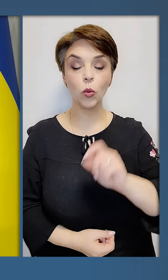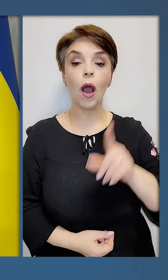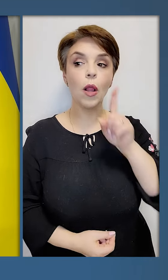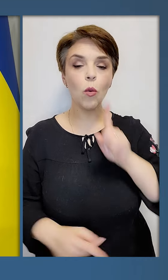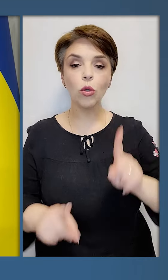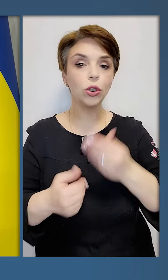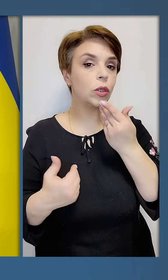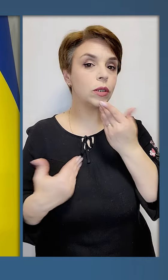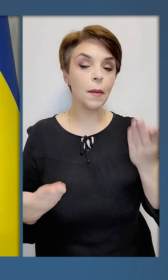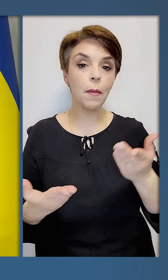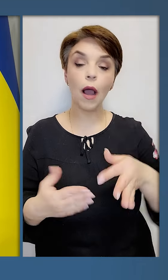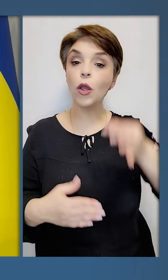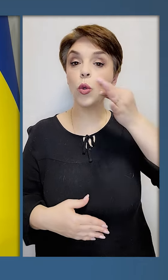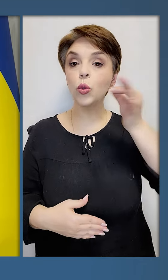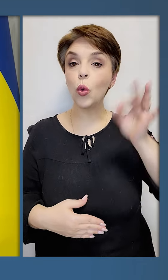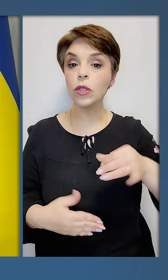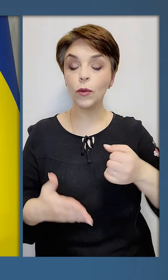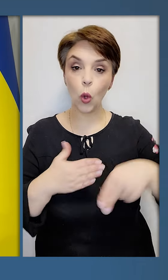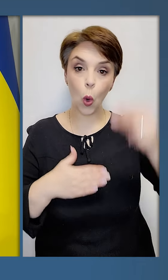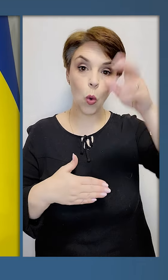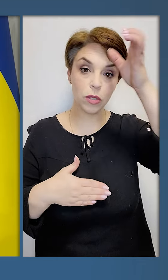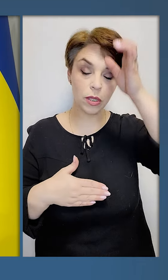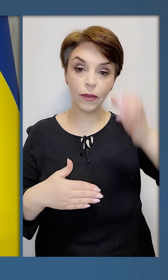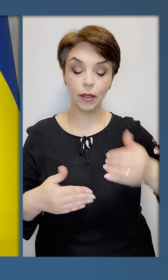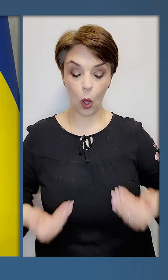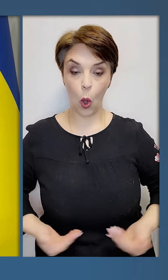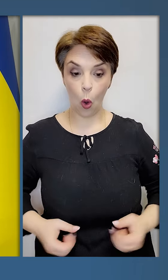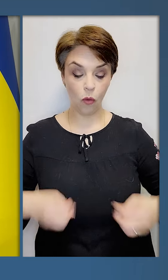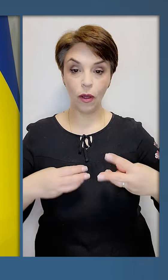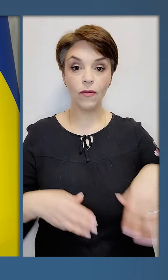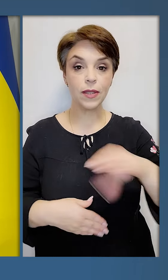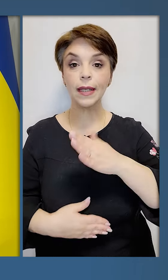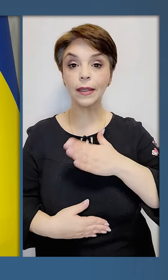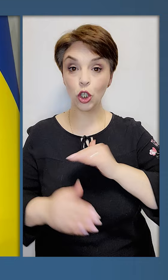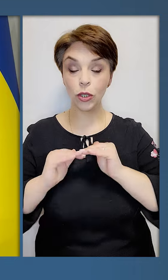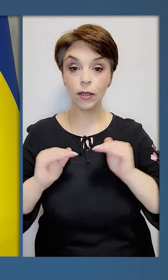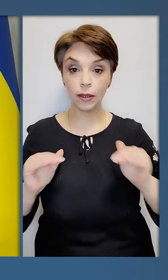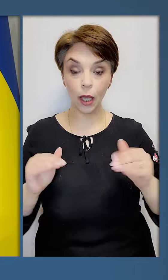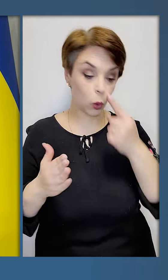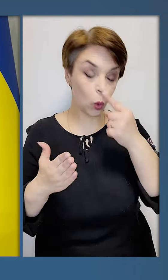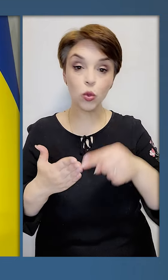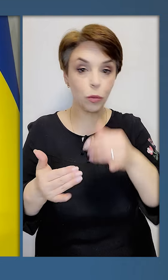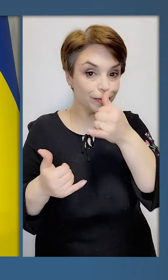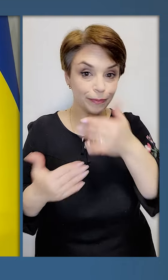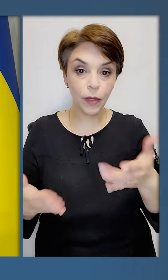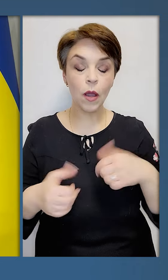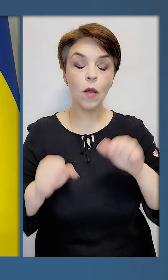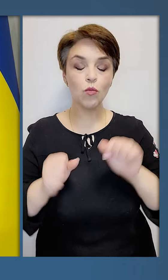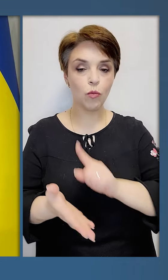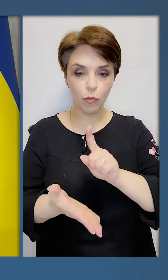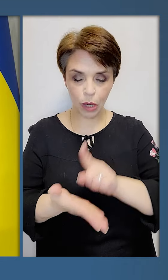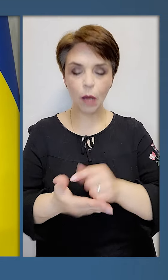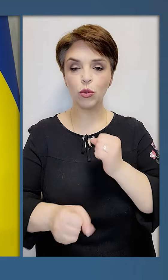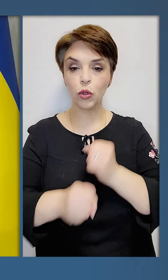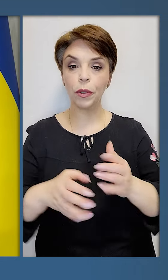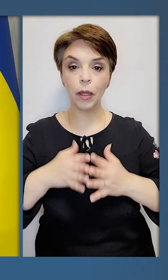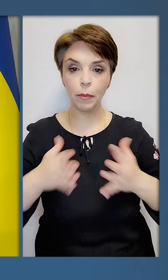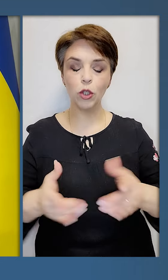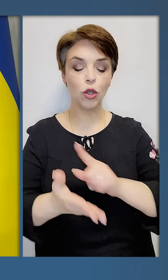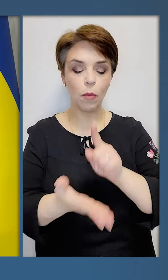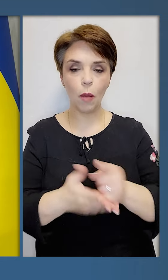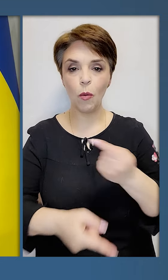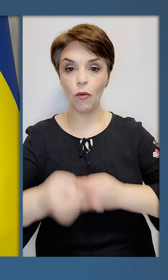поки що не маю досвіду до освіти офлайн у всіх наших дітей. І ми маємо зробити більше, маємо